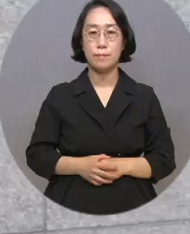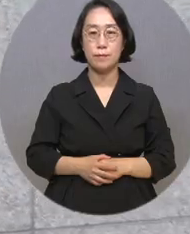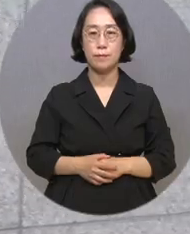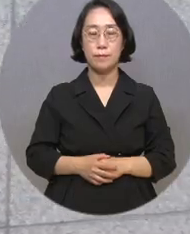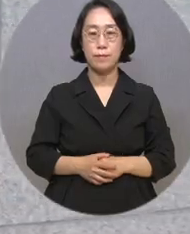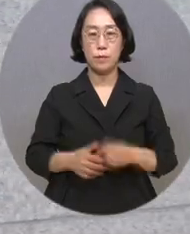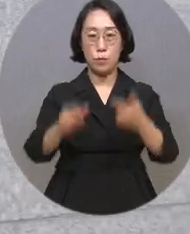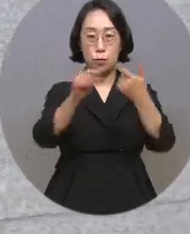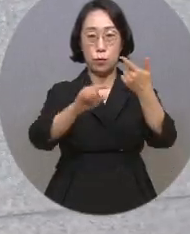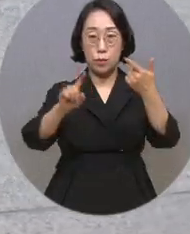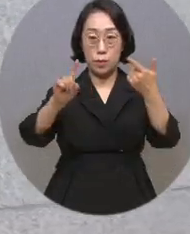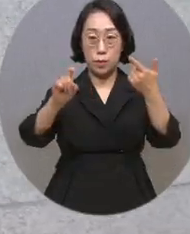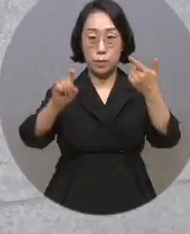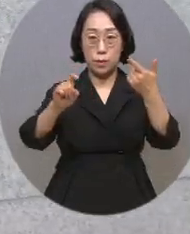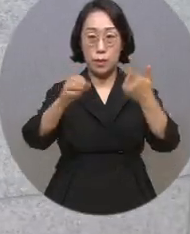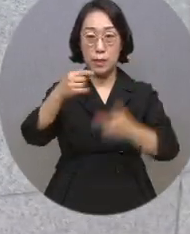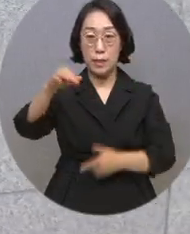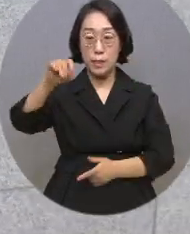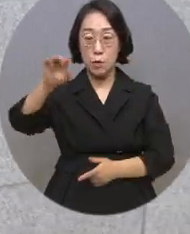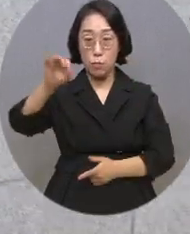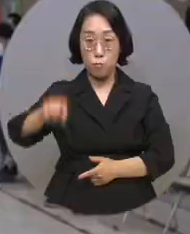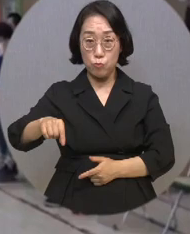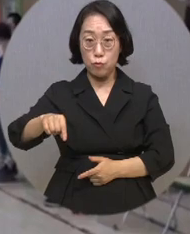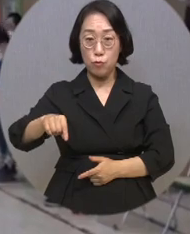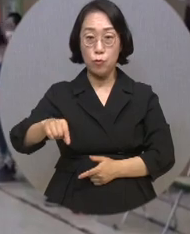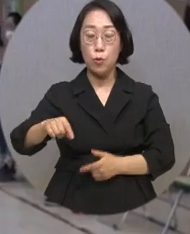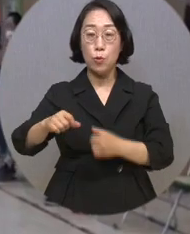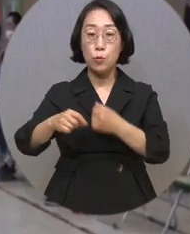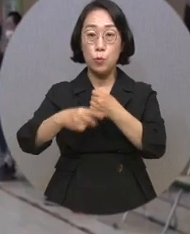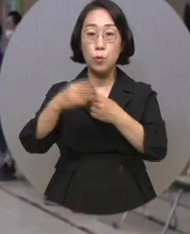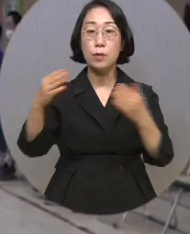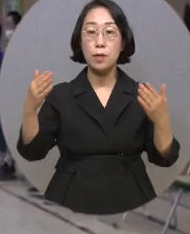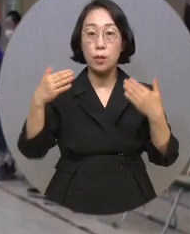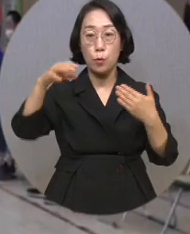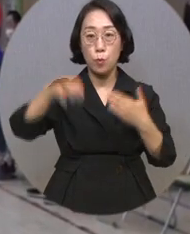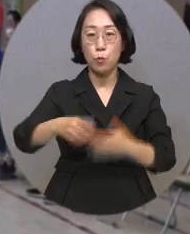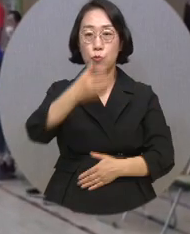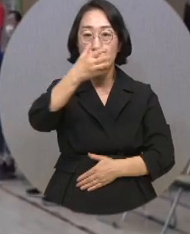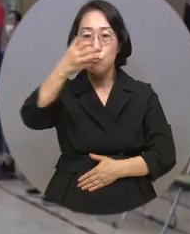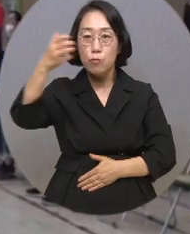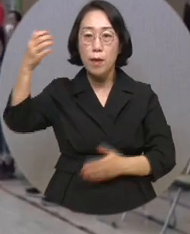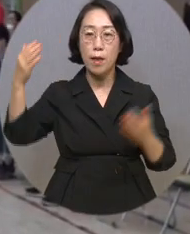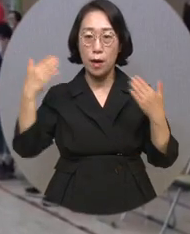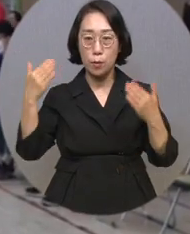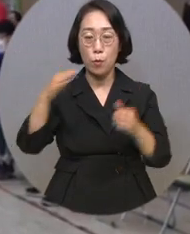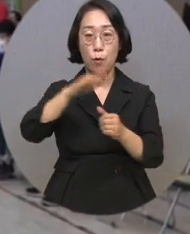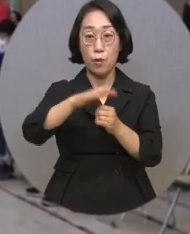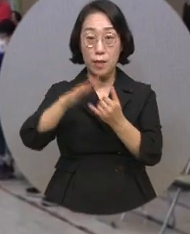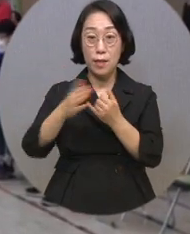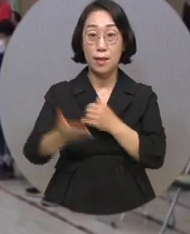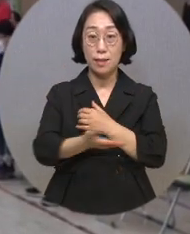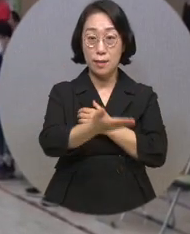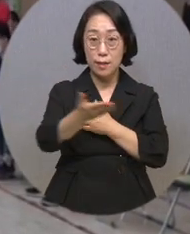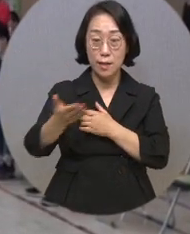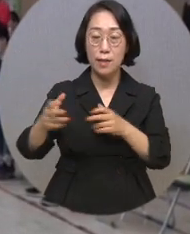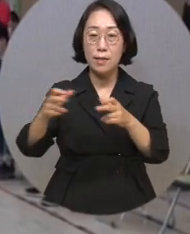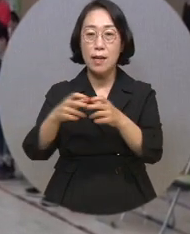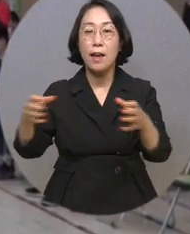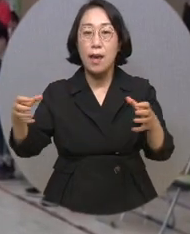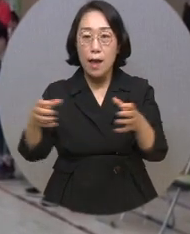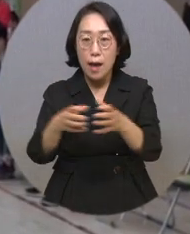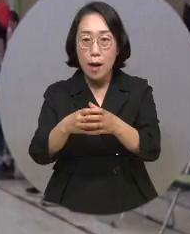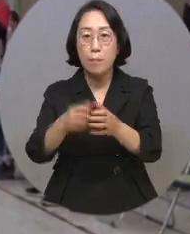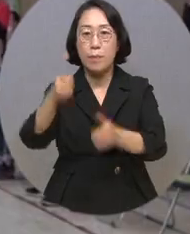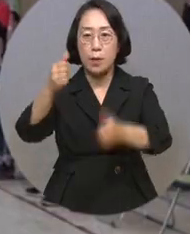지난 11일 의정부 신곡 초등학교에서는 녹양동 꿈의학교 어린이들이 장애 통합 어울림 보치아